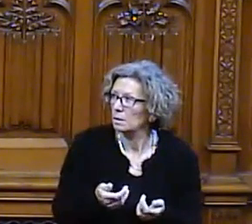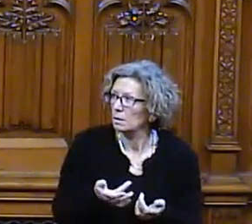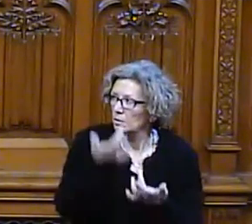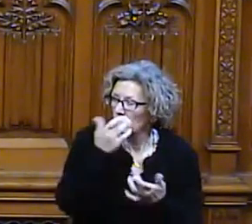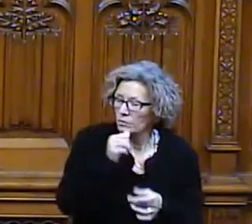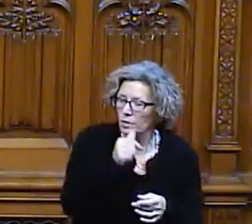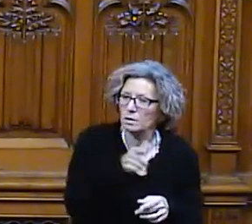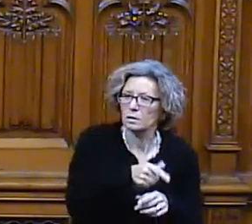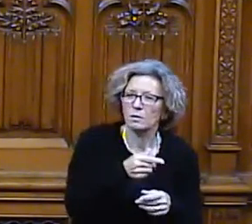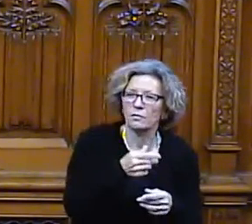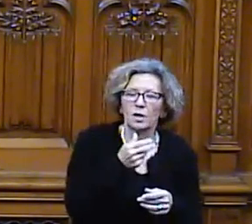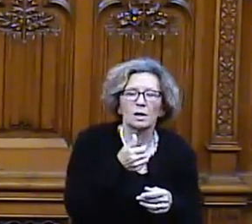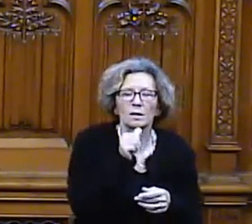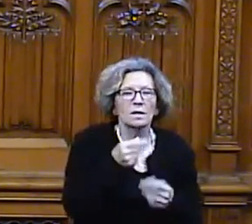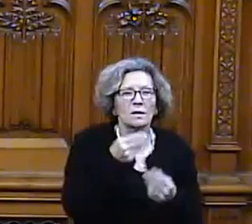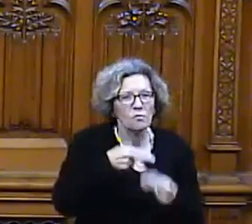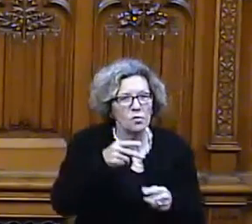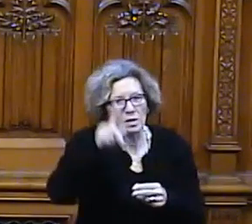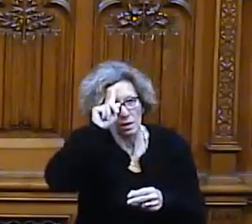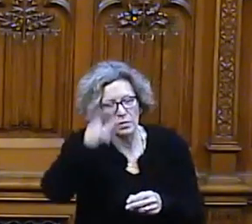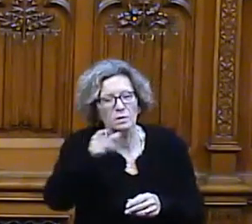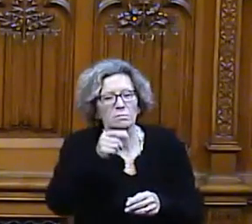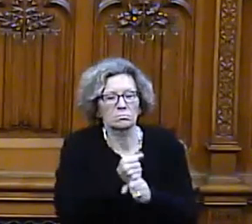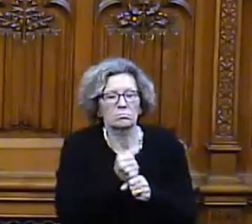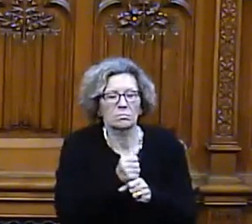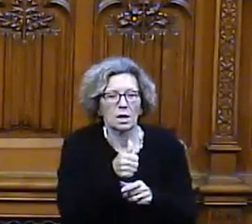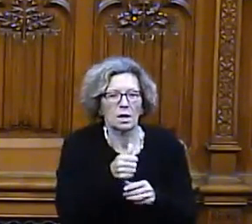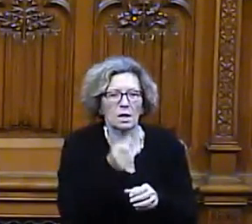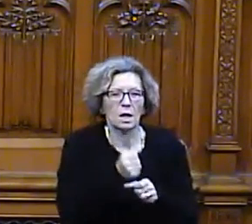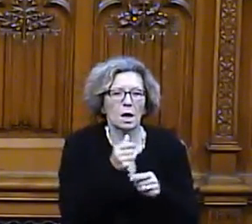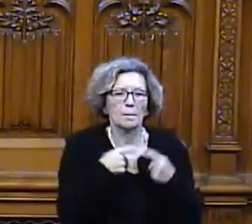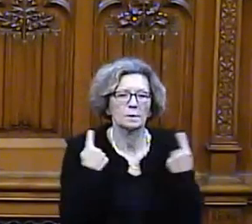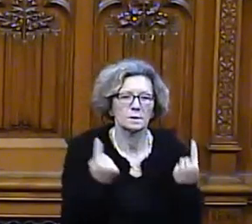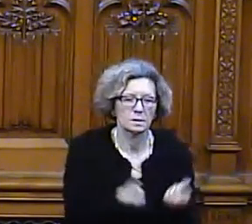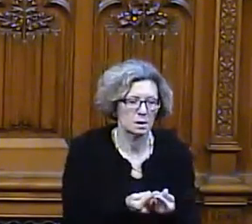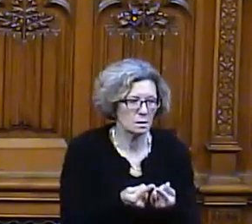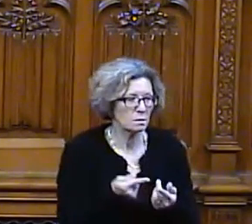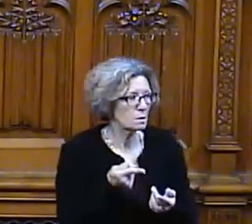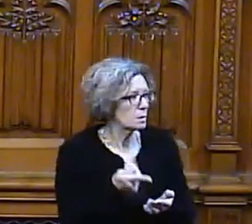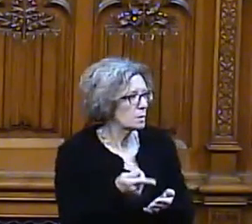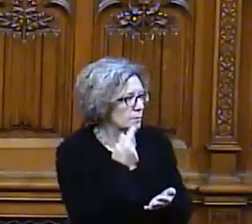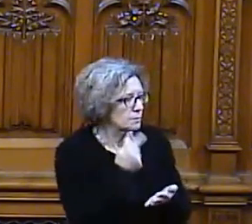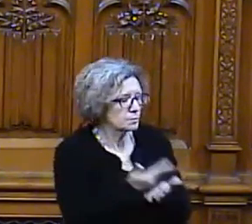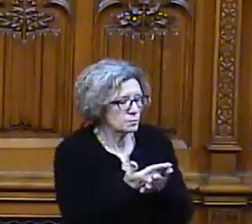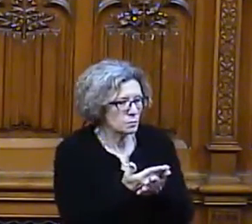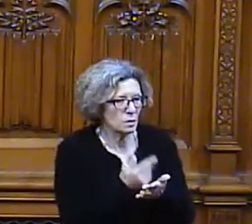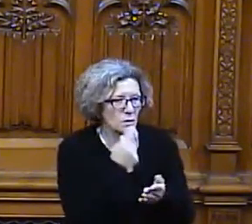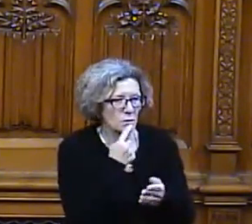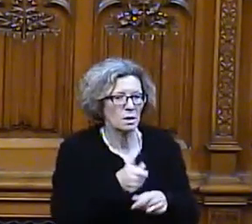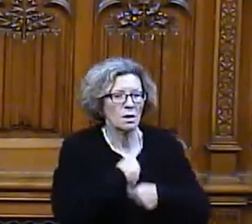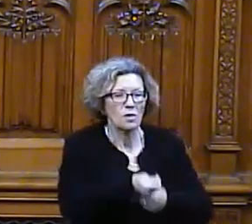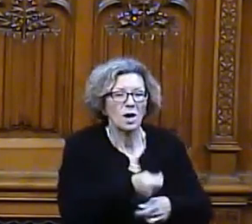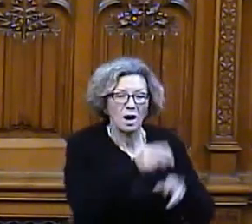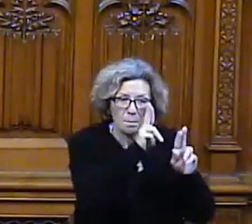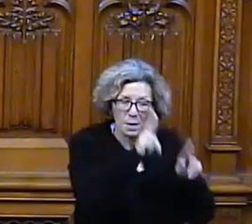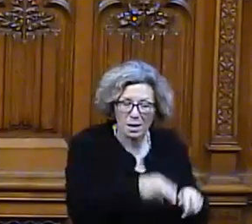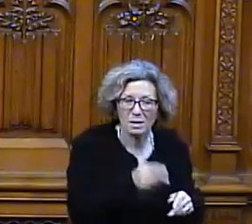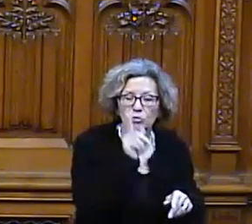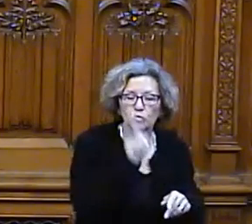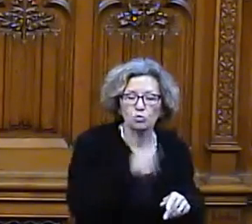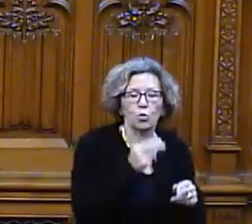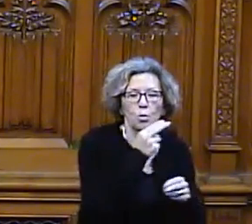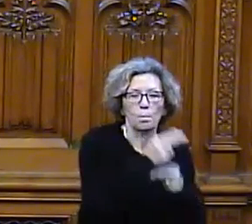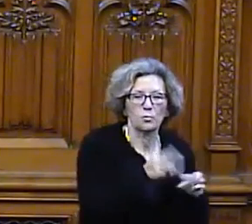weiß, der gründet einen Arbeitskreis bekanntlich. Einen Arbeitskreis, der prüfen soll, inwieweit wir Vergaberecht